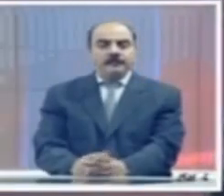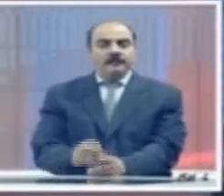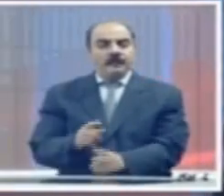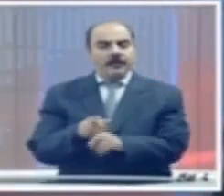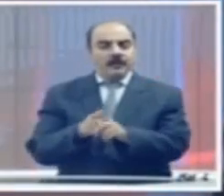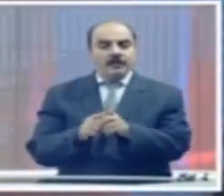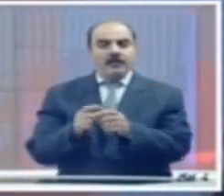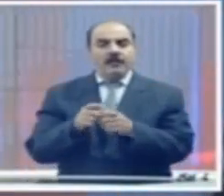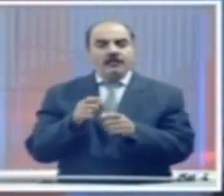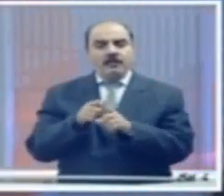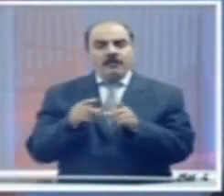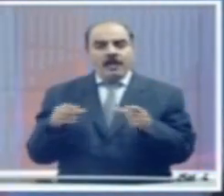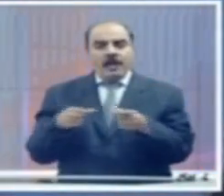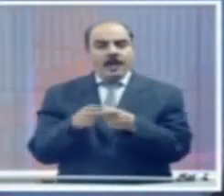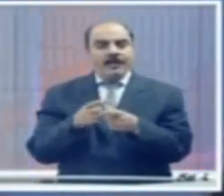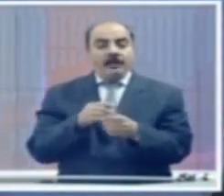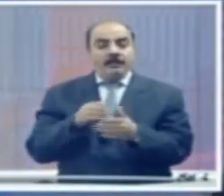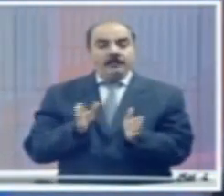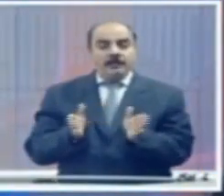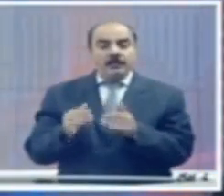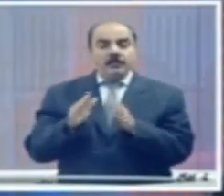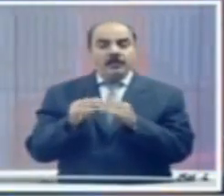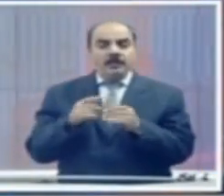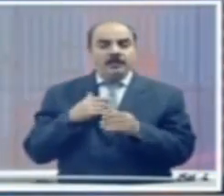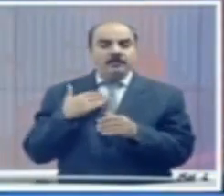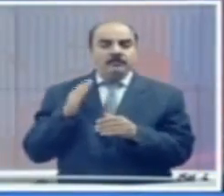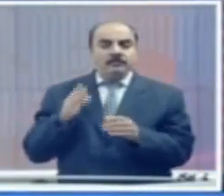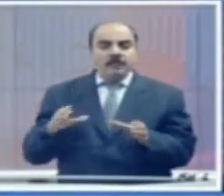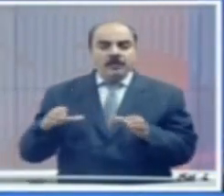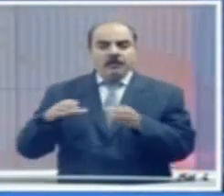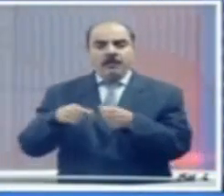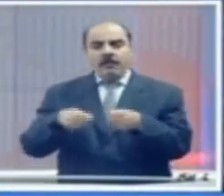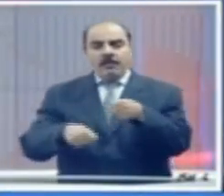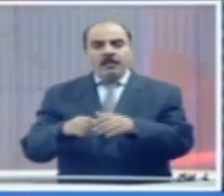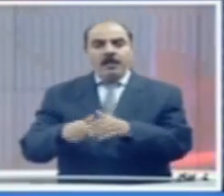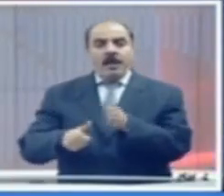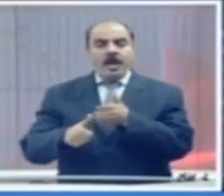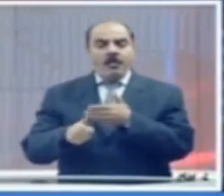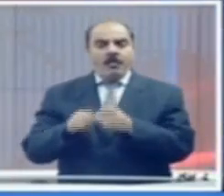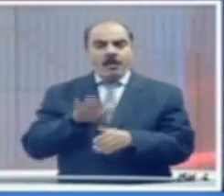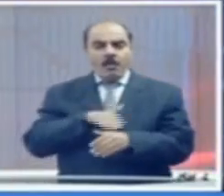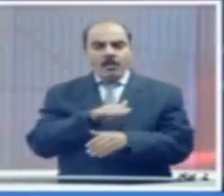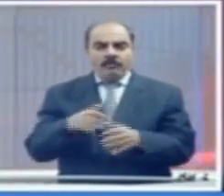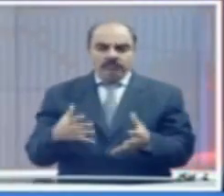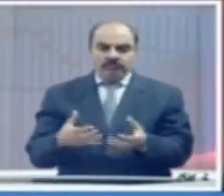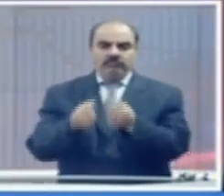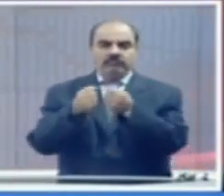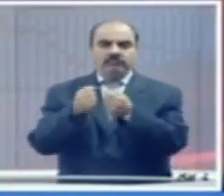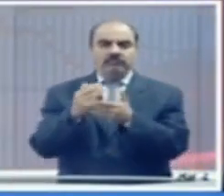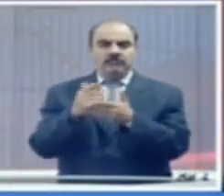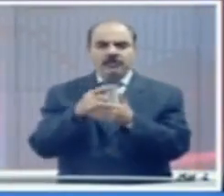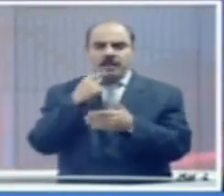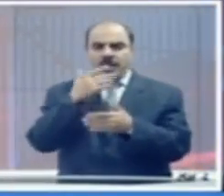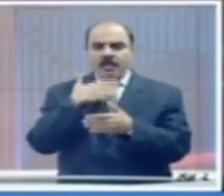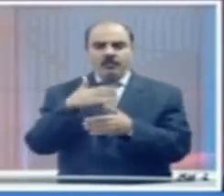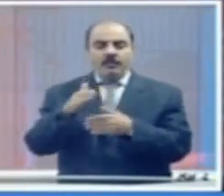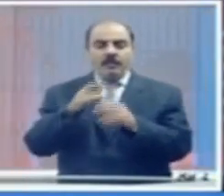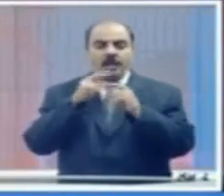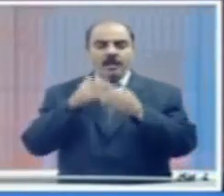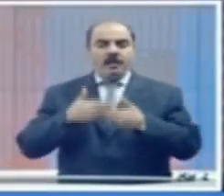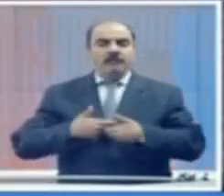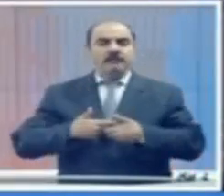أكد رئيس الوزراء مصطفى مدبولي أن إنشاء صندوق مصر السيادي جاء في إطار خطة الدولة لتحقيق التنمية